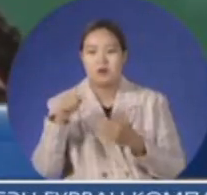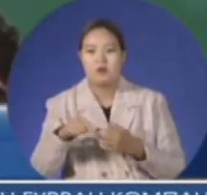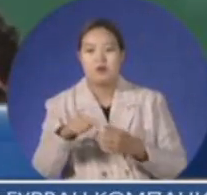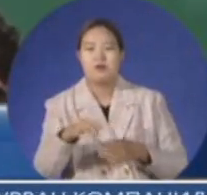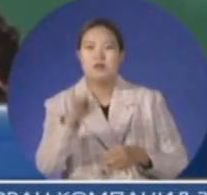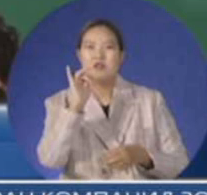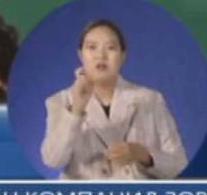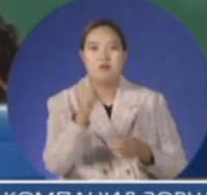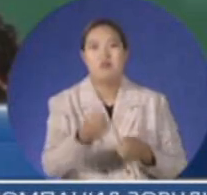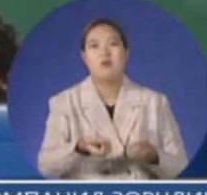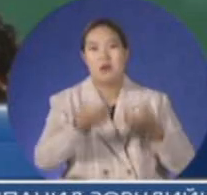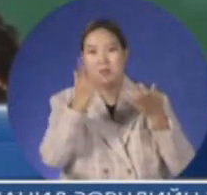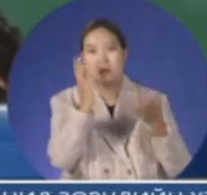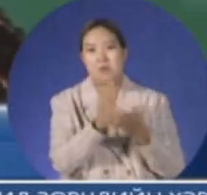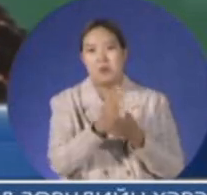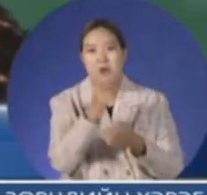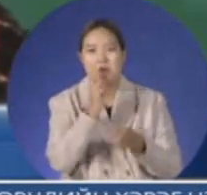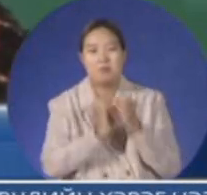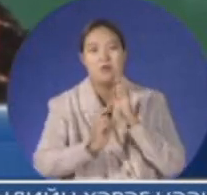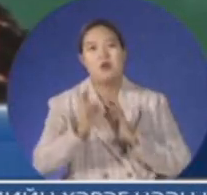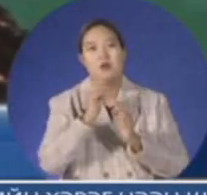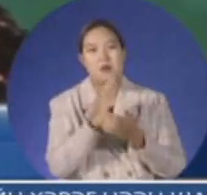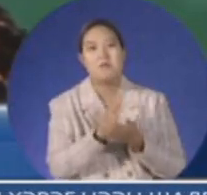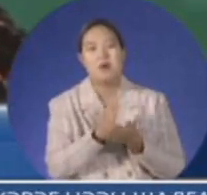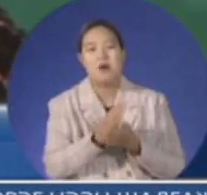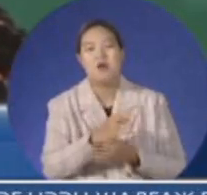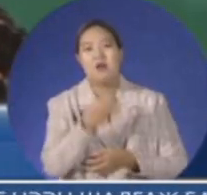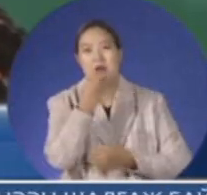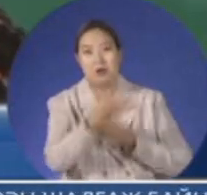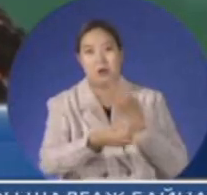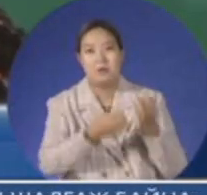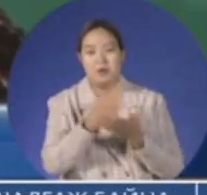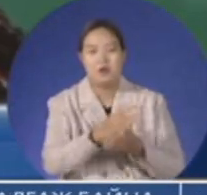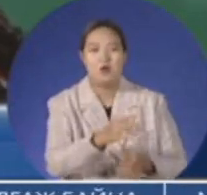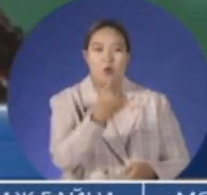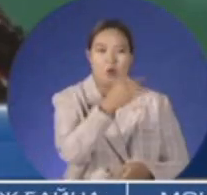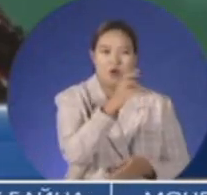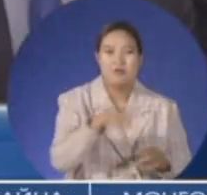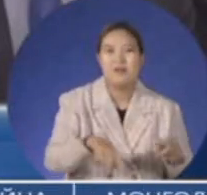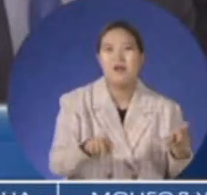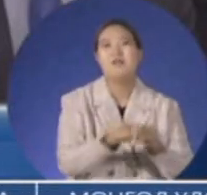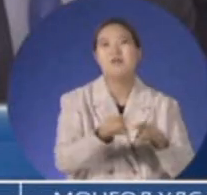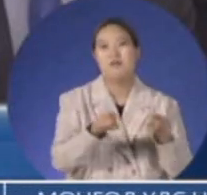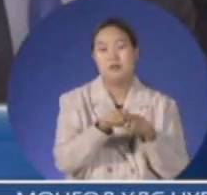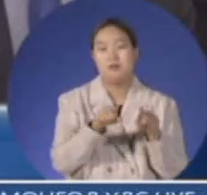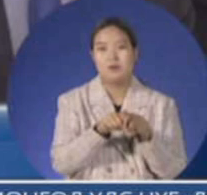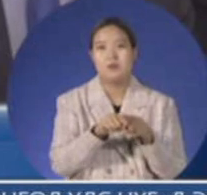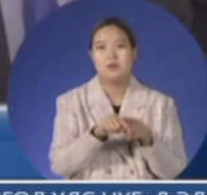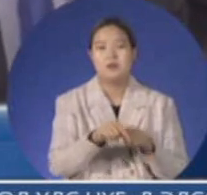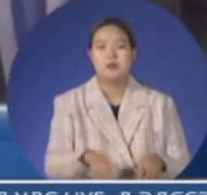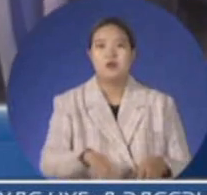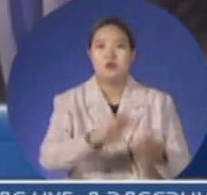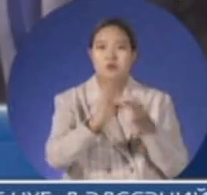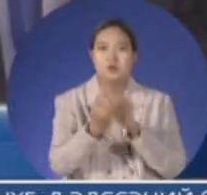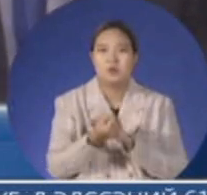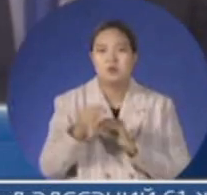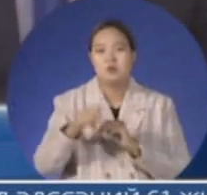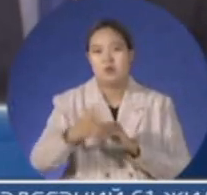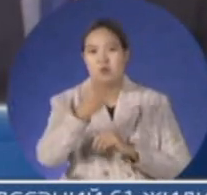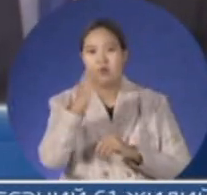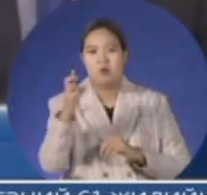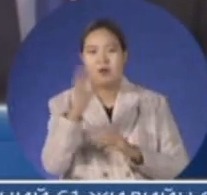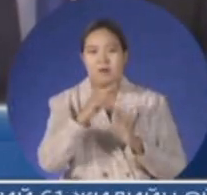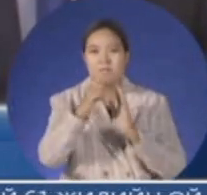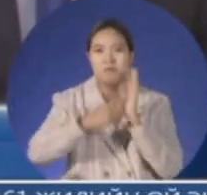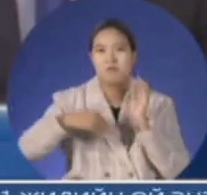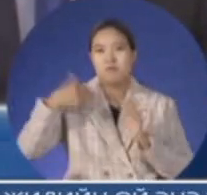их байдаг талаар бэрхшээлүүдээ мөн дурдж байна. Улаанбаатар хот ч гэсэн мөн ялгаагүй. Гэхдээ Улаанбаатар хотын ихтгэл дээр